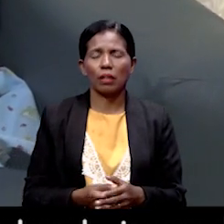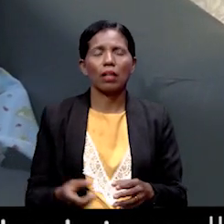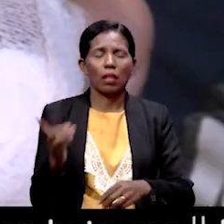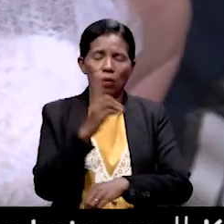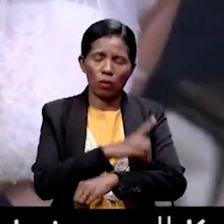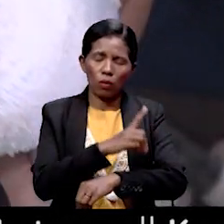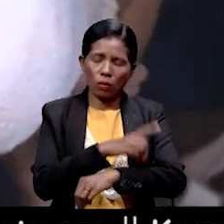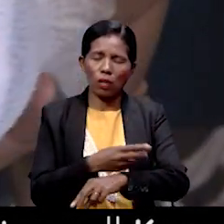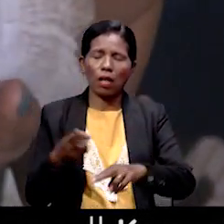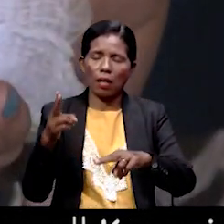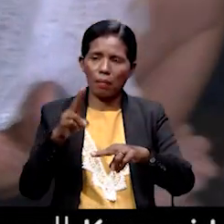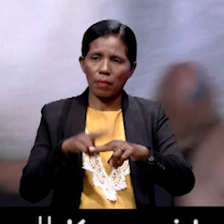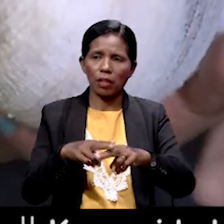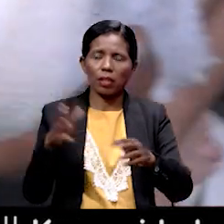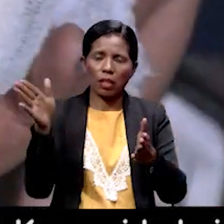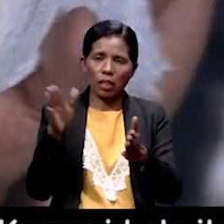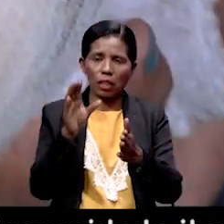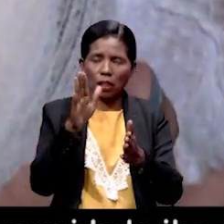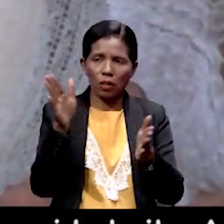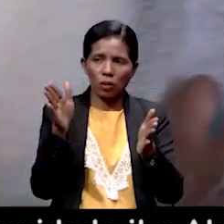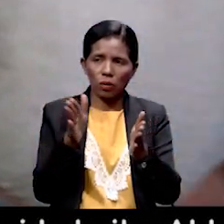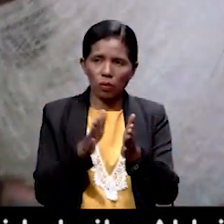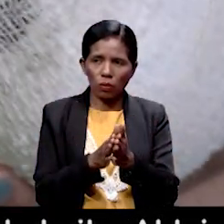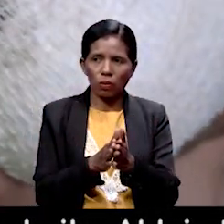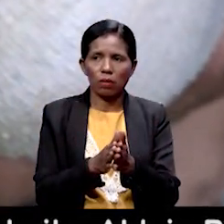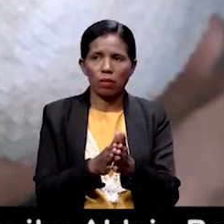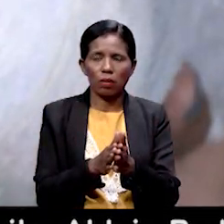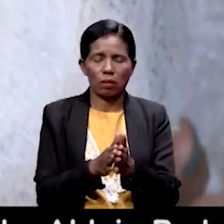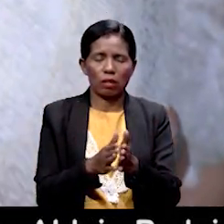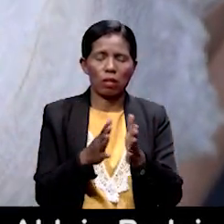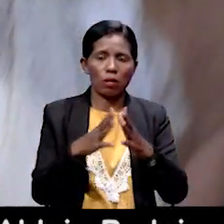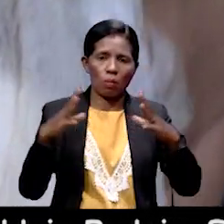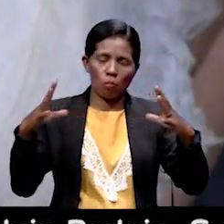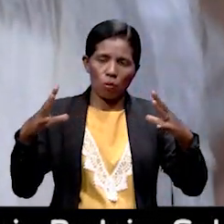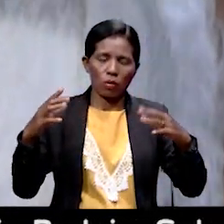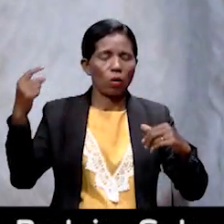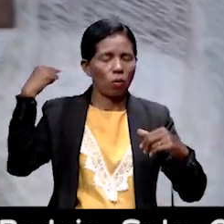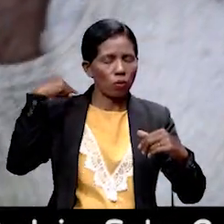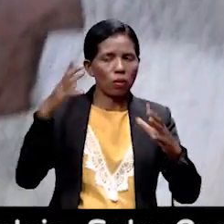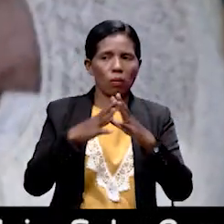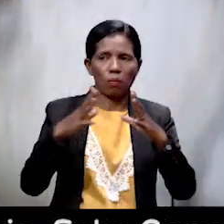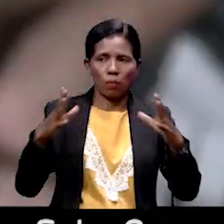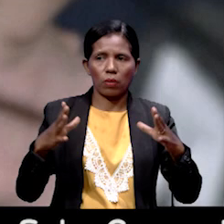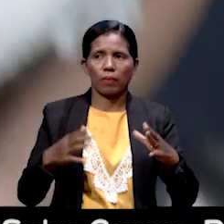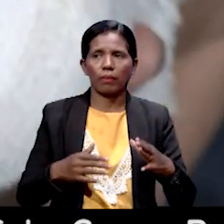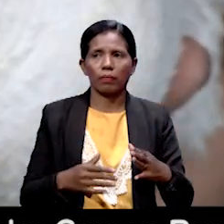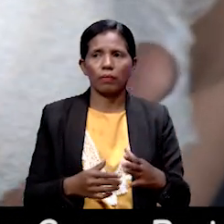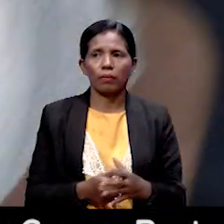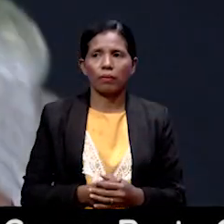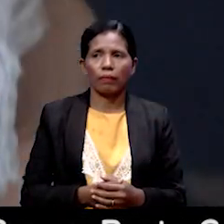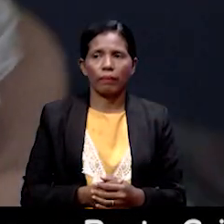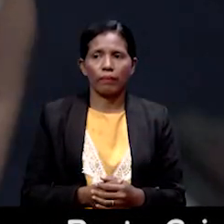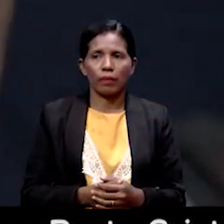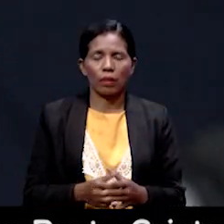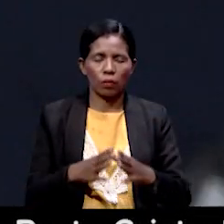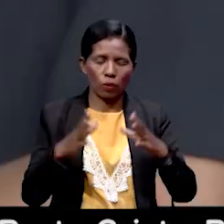anta rua si klarang ne kempes. Nia beng halai si ba sori ma amen ta botang dit. Bot ma gori dane amen ta botang. Sori ma bot